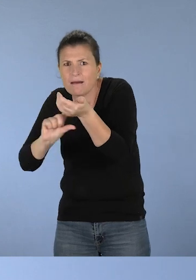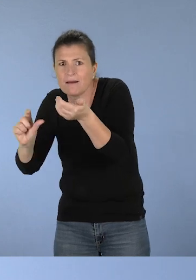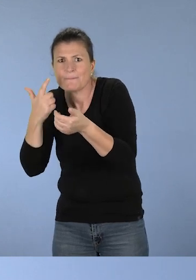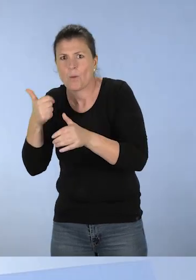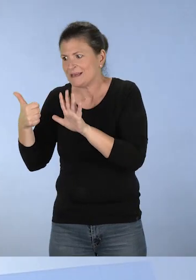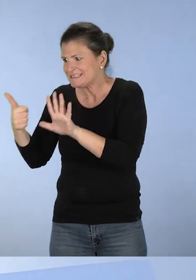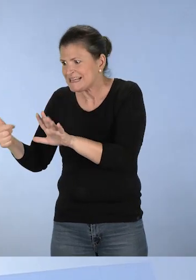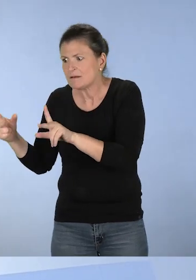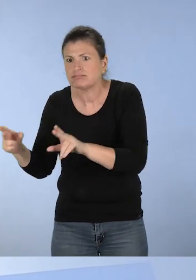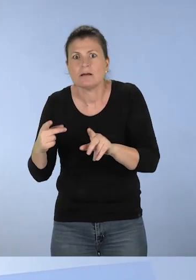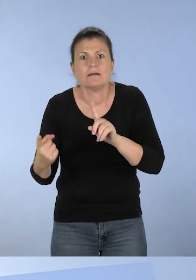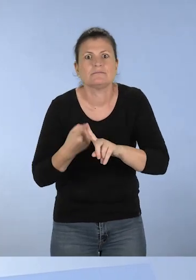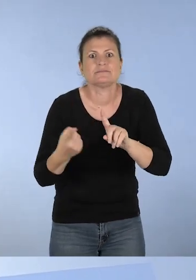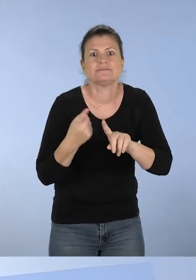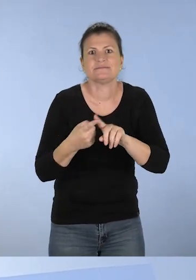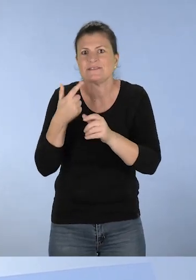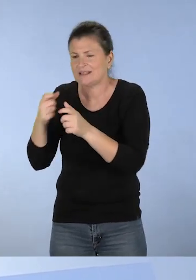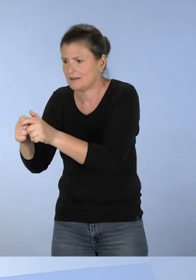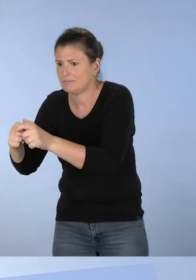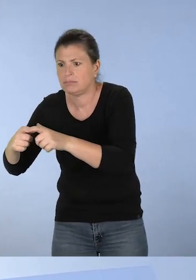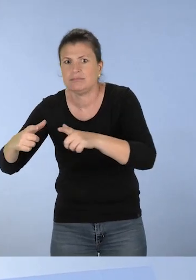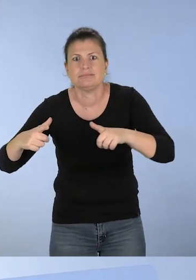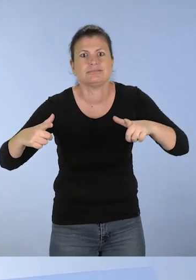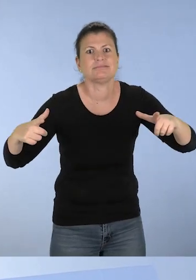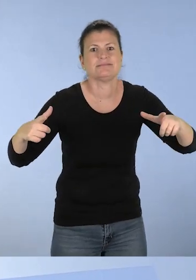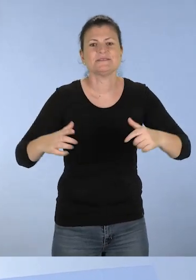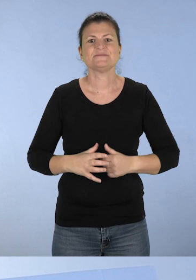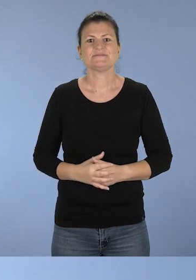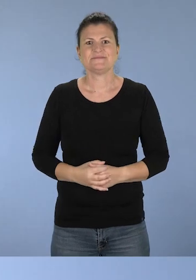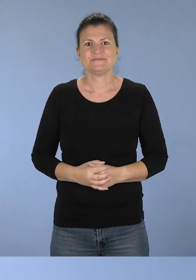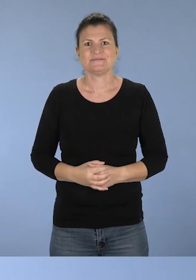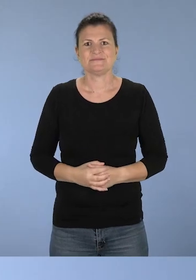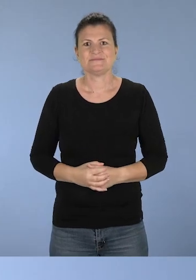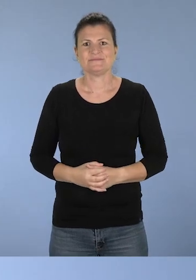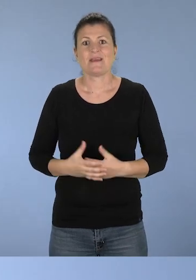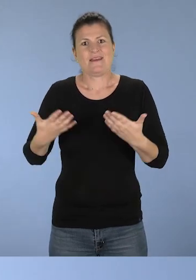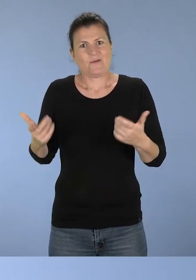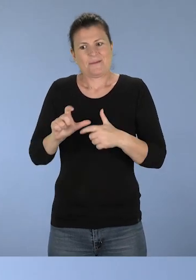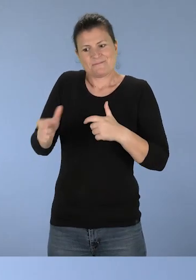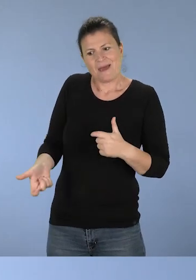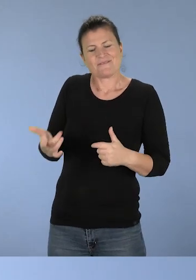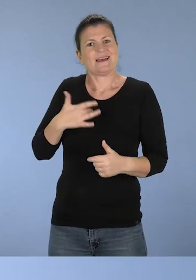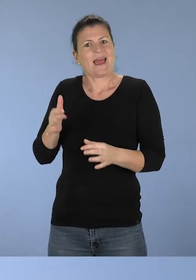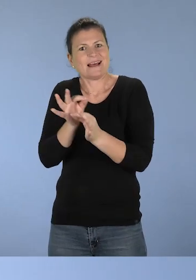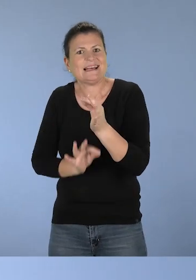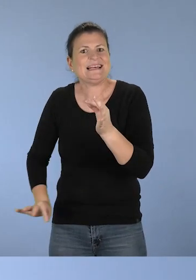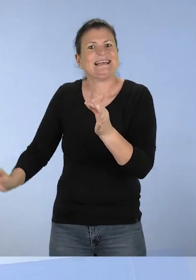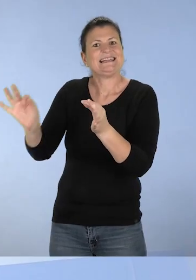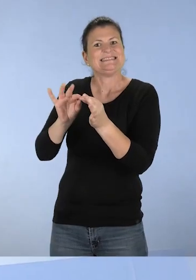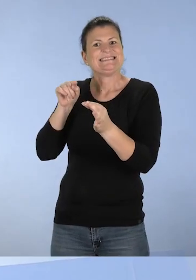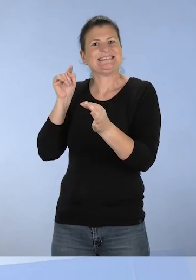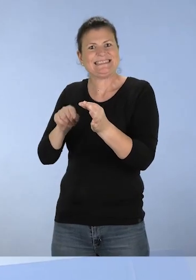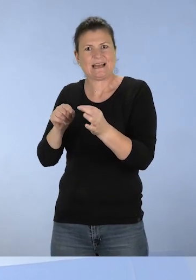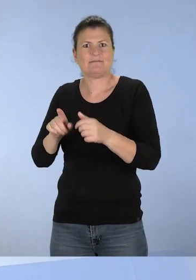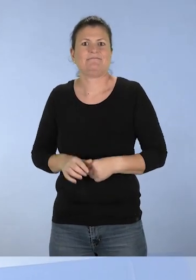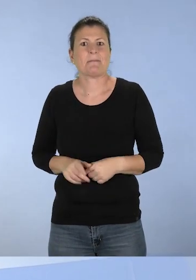de l'utérus, nous avons représenté 6 étapes principales de la dilatation du col de l'utérus. Et enfin, notre planche sur le cycle menstruel. Comme